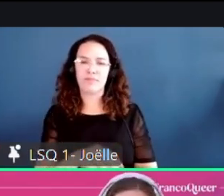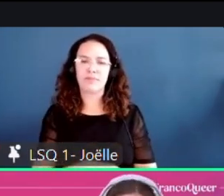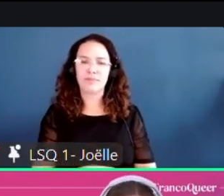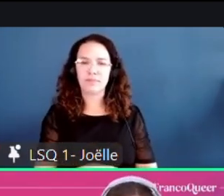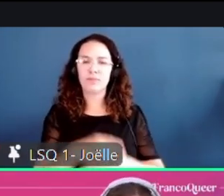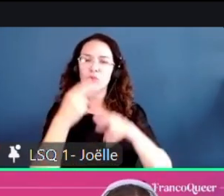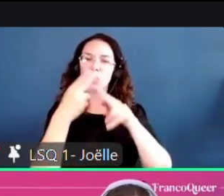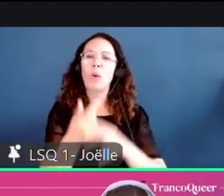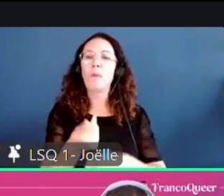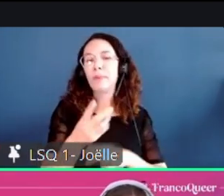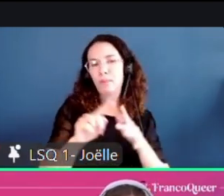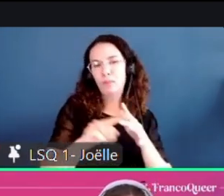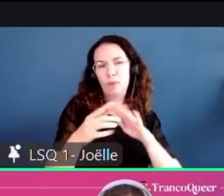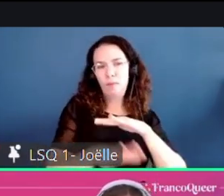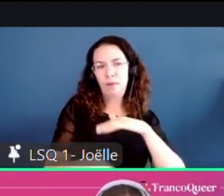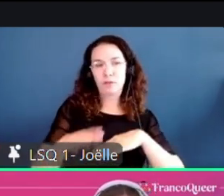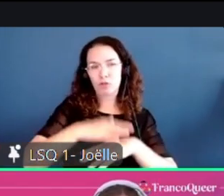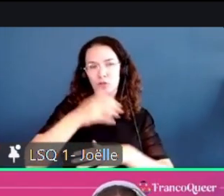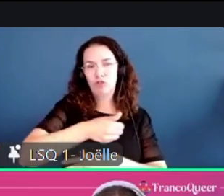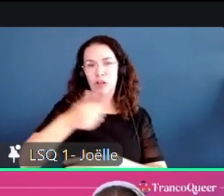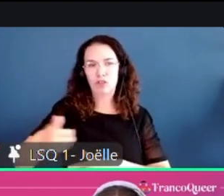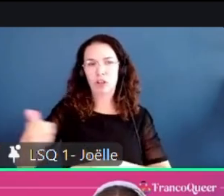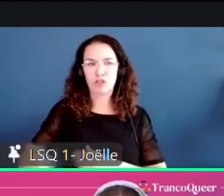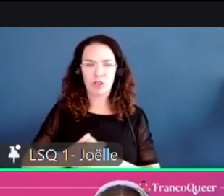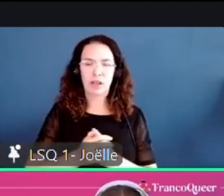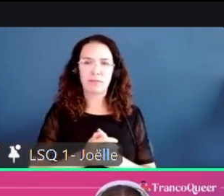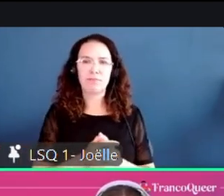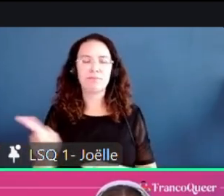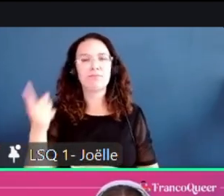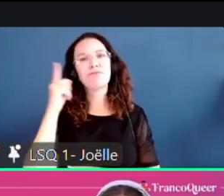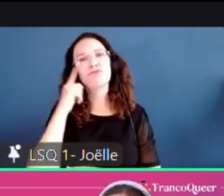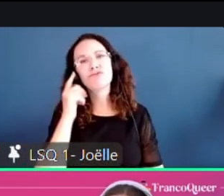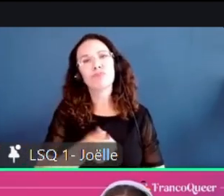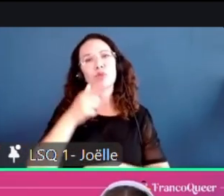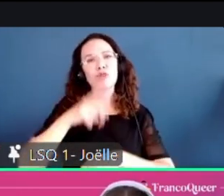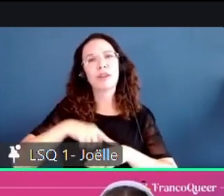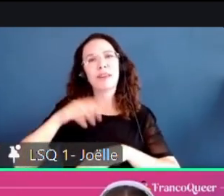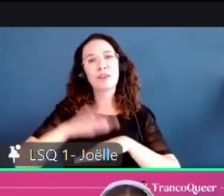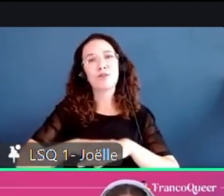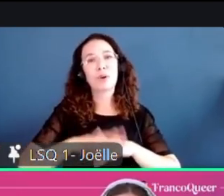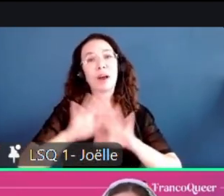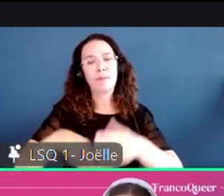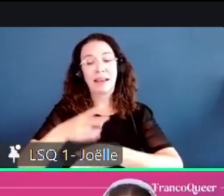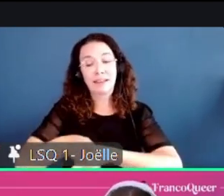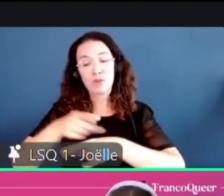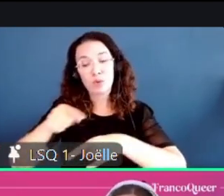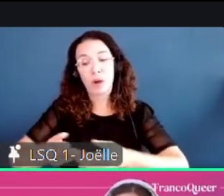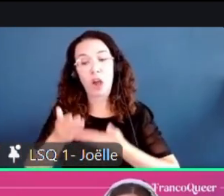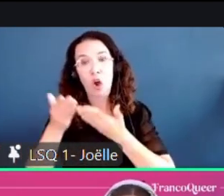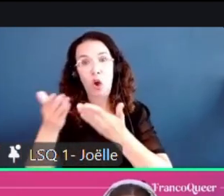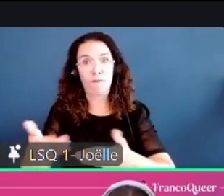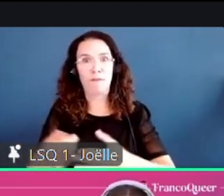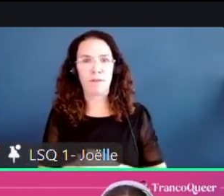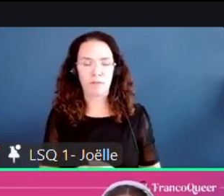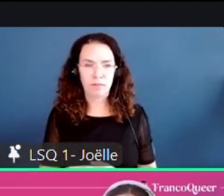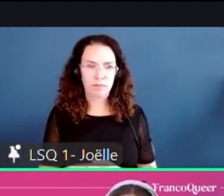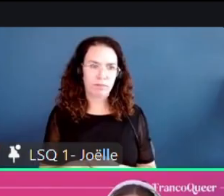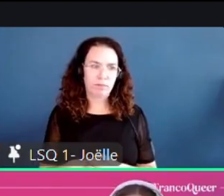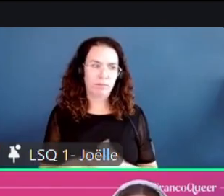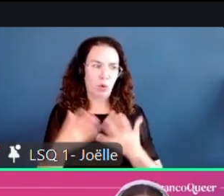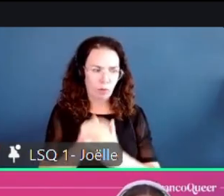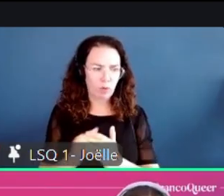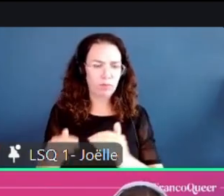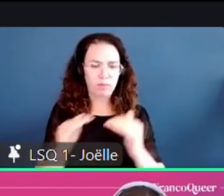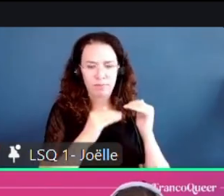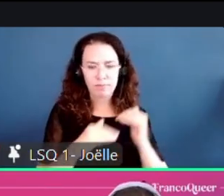quelques points de départ sur chacun de ces thèmes en passant un petit peu plus de temps sur la livraison des soins. Donc, la posture, une posture inclusive